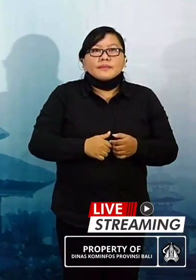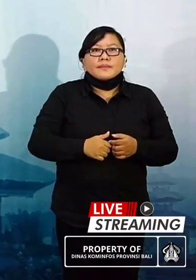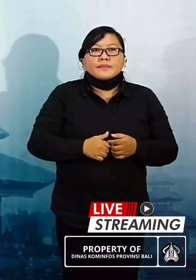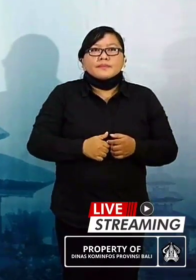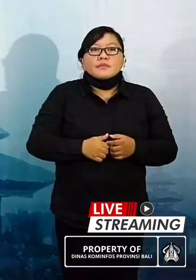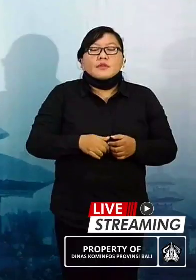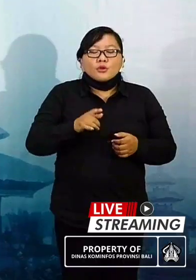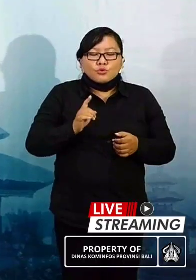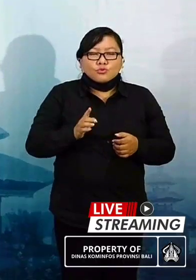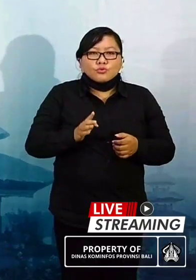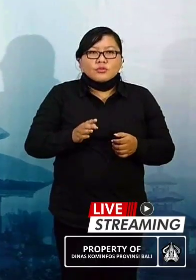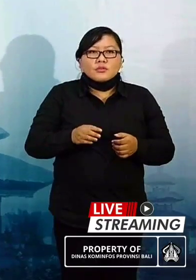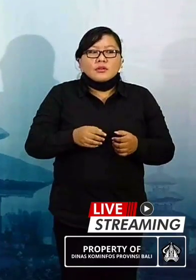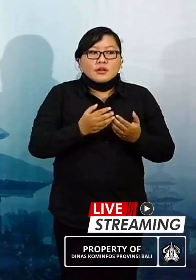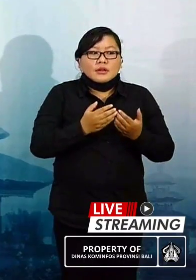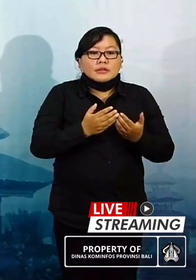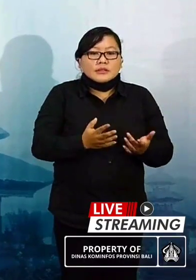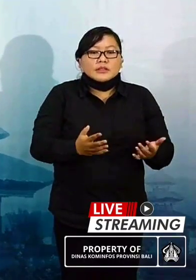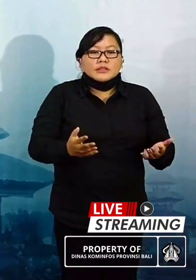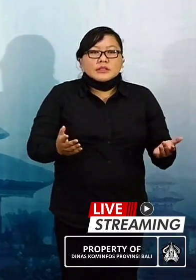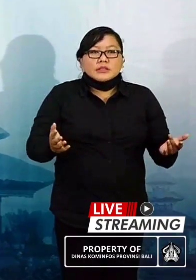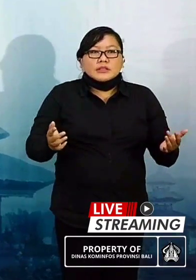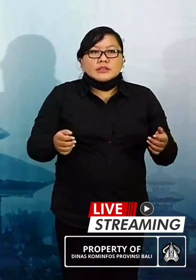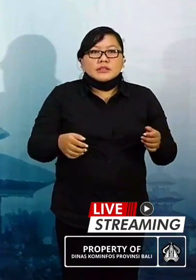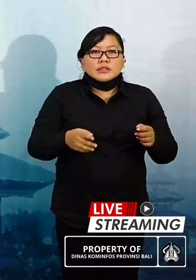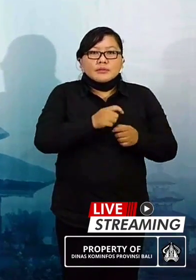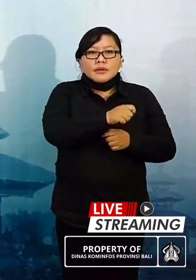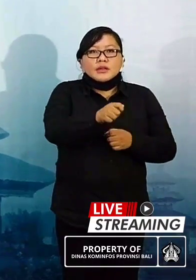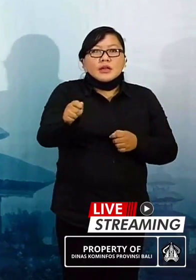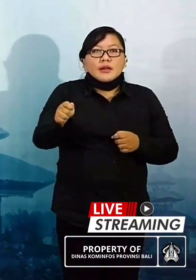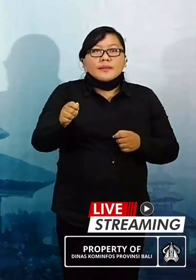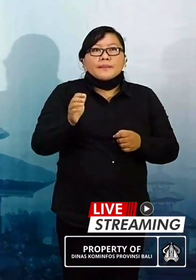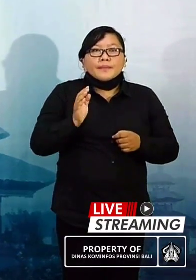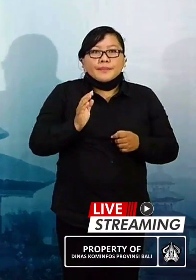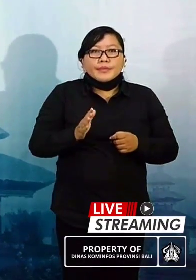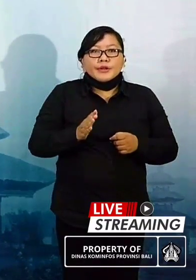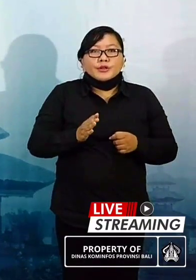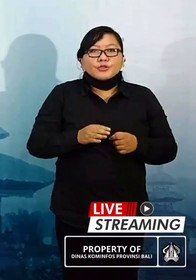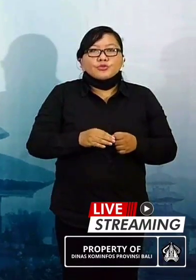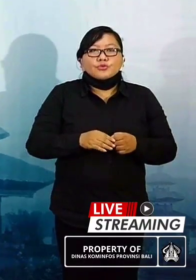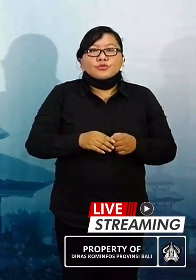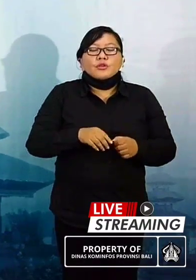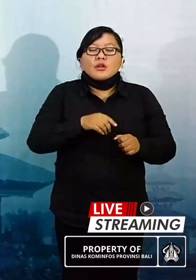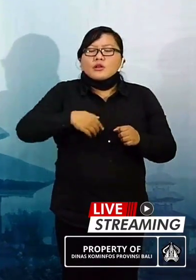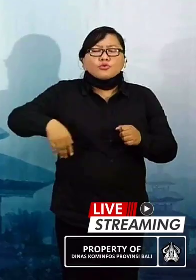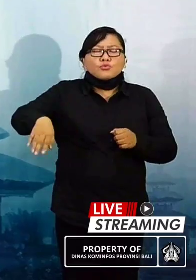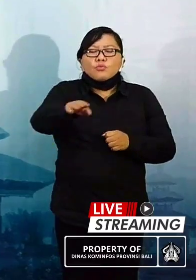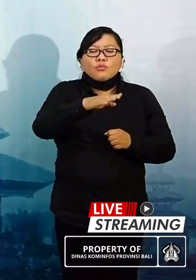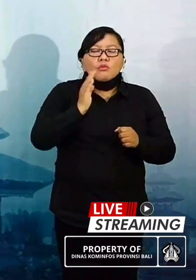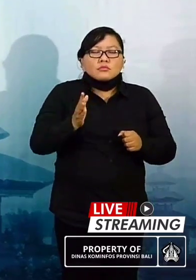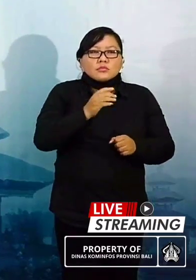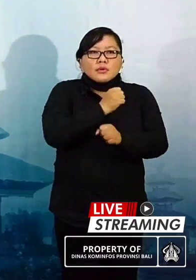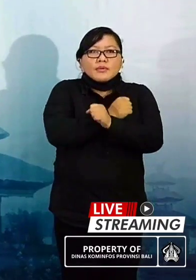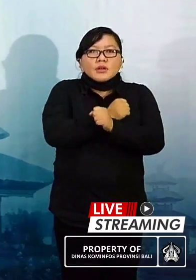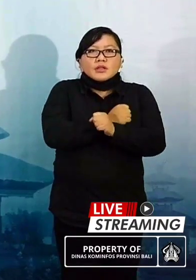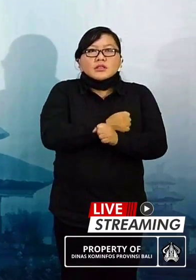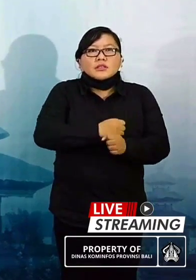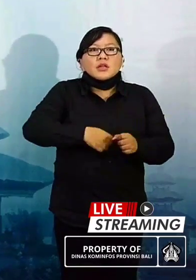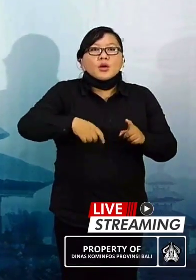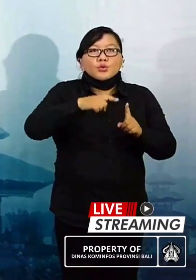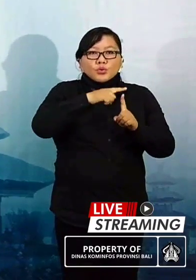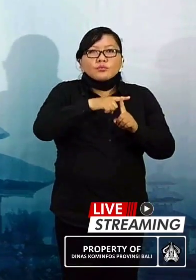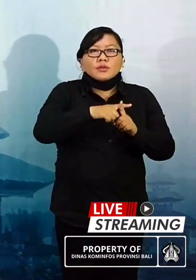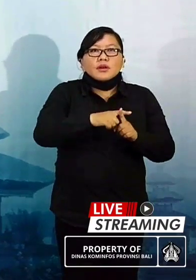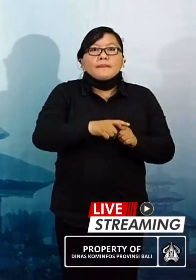sedang menyiapkan beberapa kamar RS PTPN Unud juga sedang bekerja untuk menambah ruang ruang